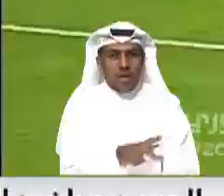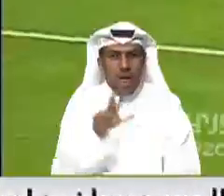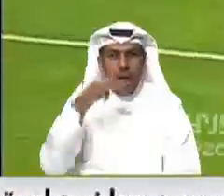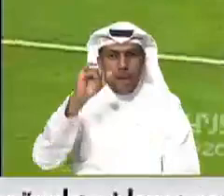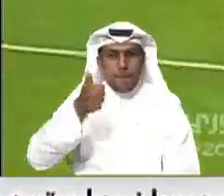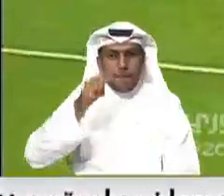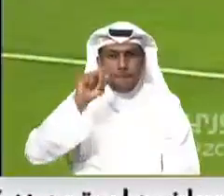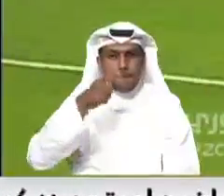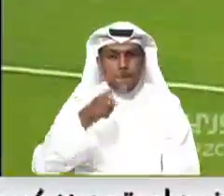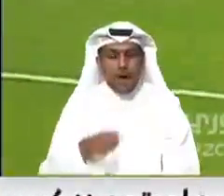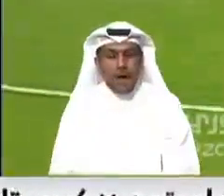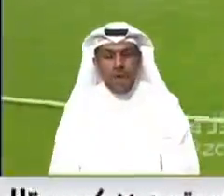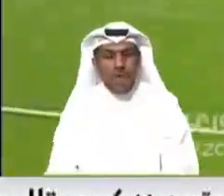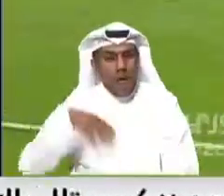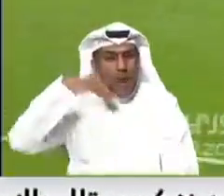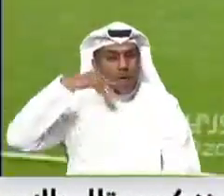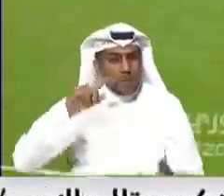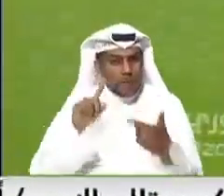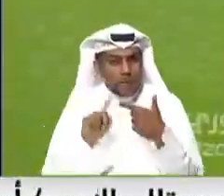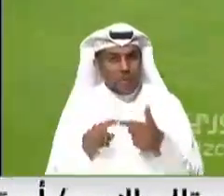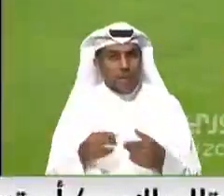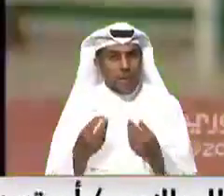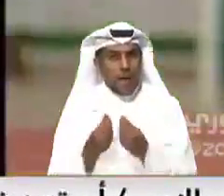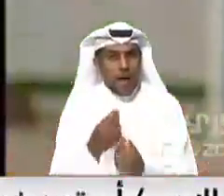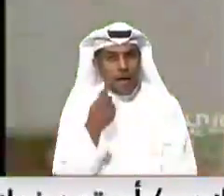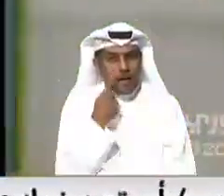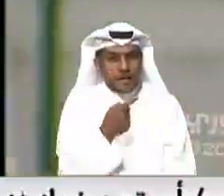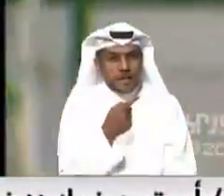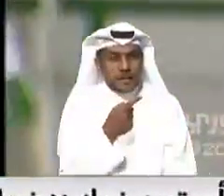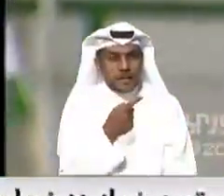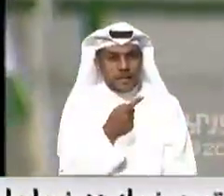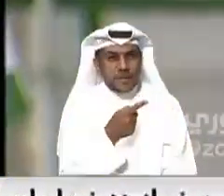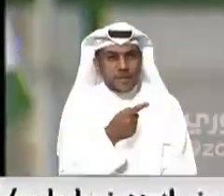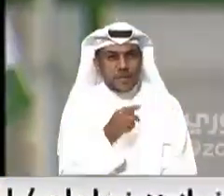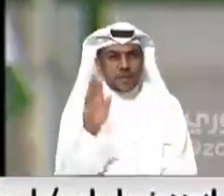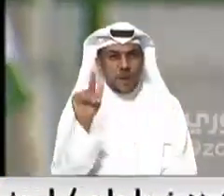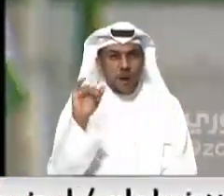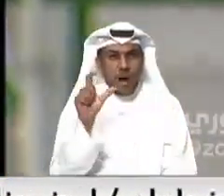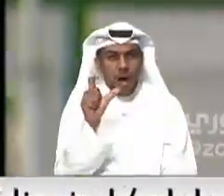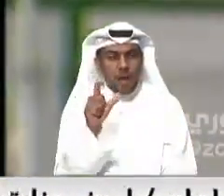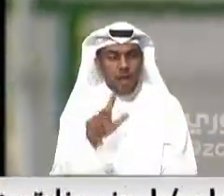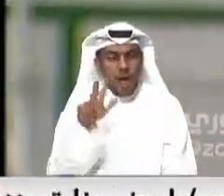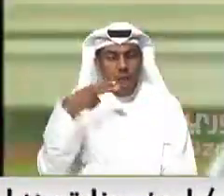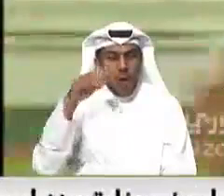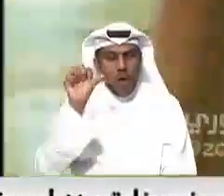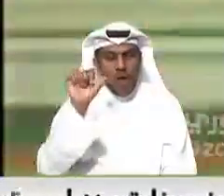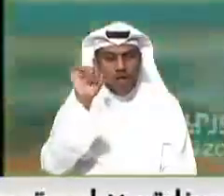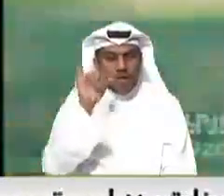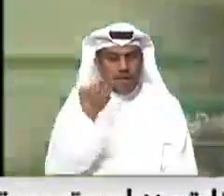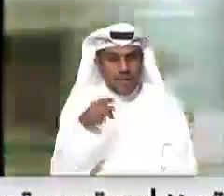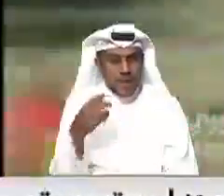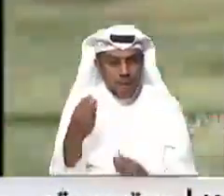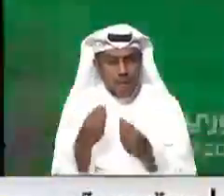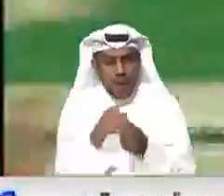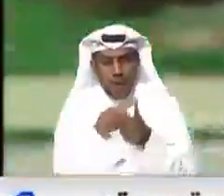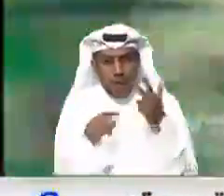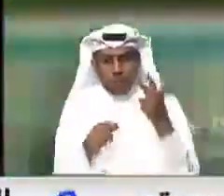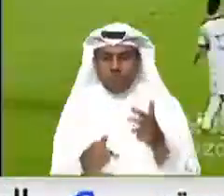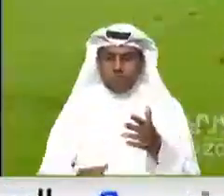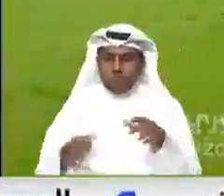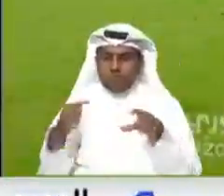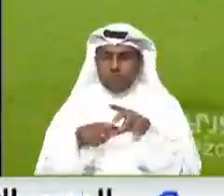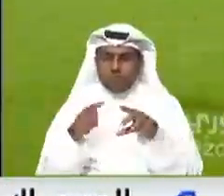والليبي الفنان محمد الصالح والمبدع سلمان العوضي والذي امضى على ثالث الاهداف العرباويه